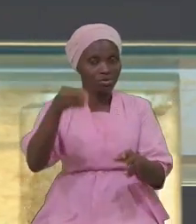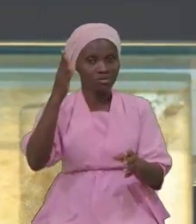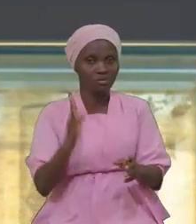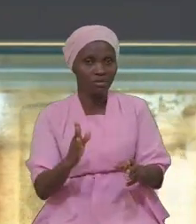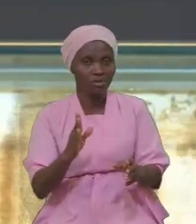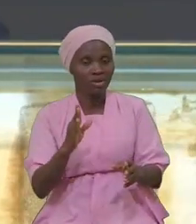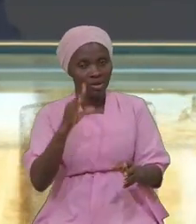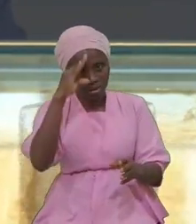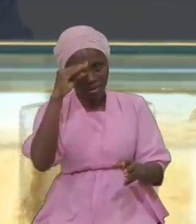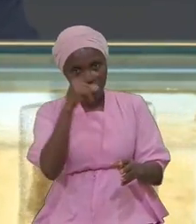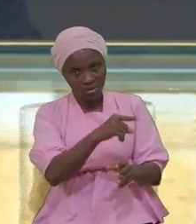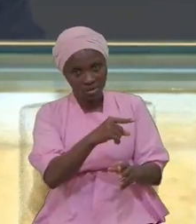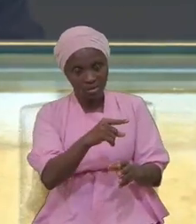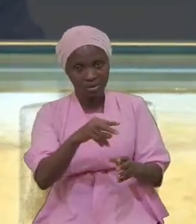monde,